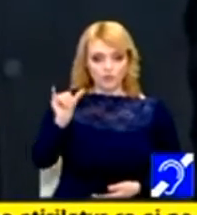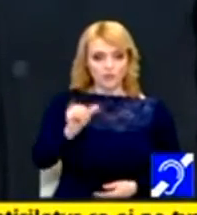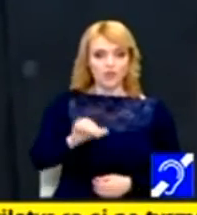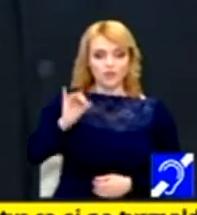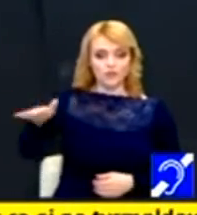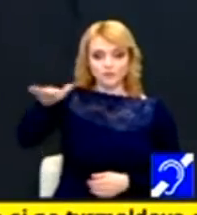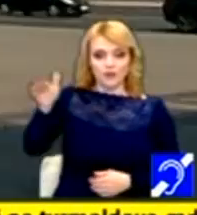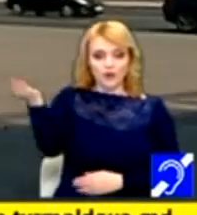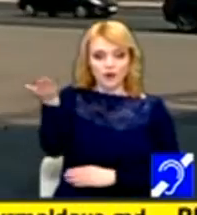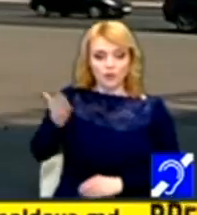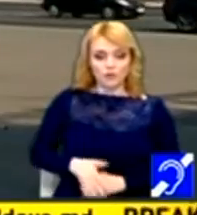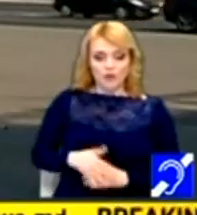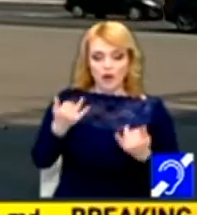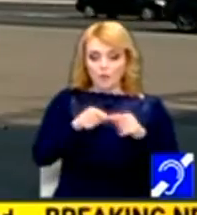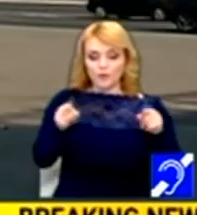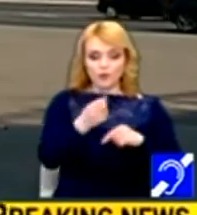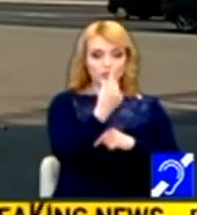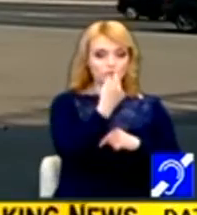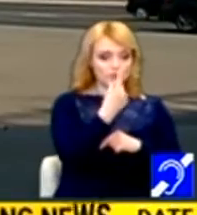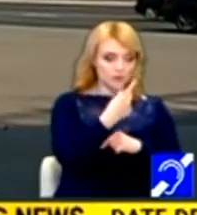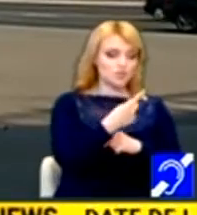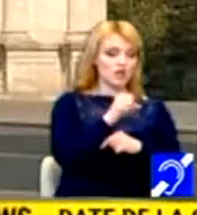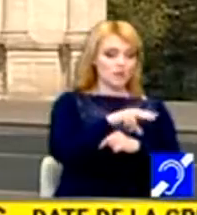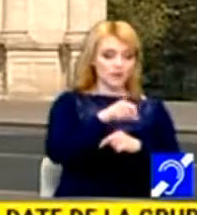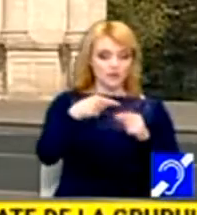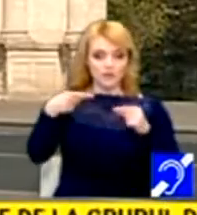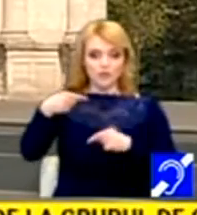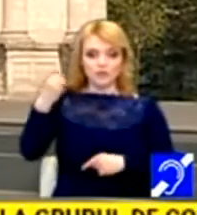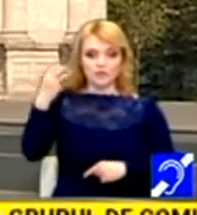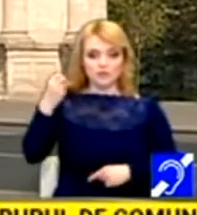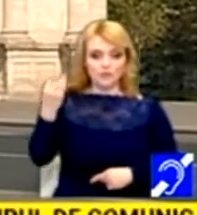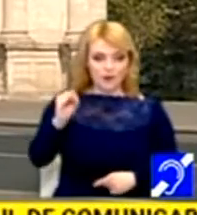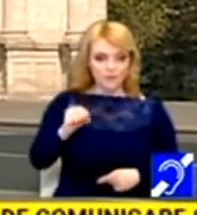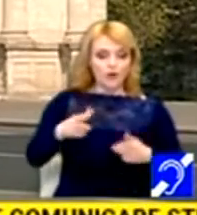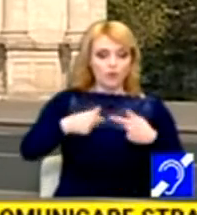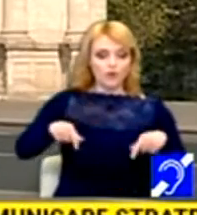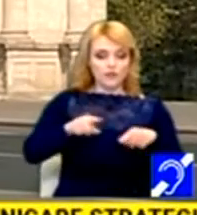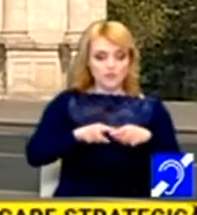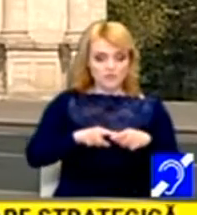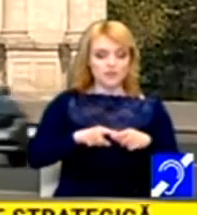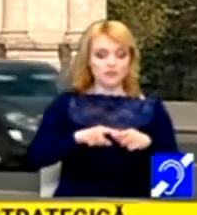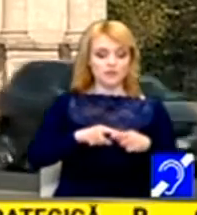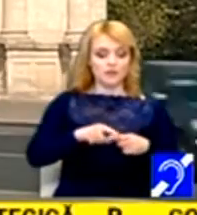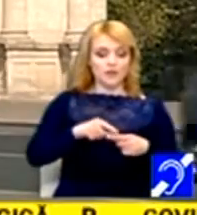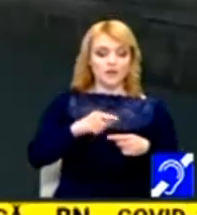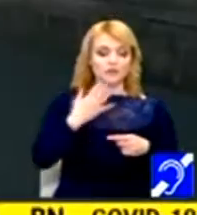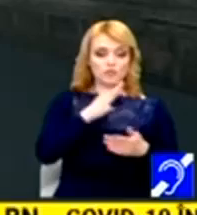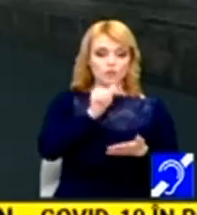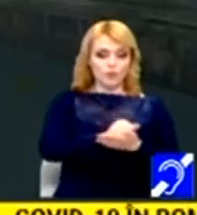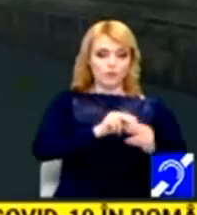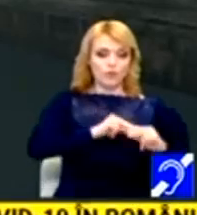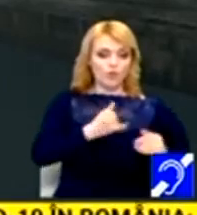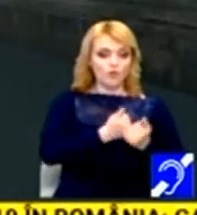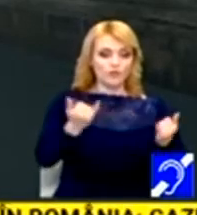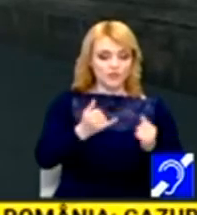Utea Găgăuzia. În perioada 1 aprilie 13 mai, Centrul de Apel al Agenției Naționale pentru Ocuparea Forței de Muncă a oferit